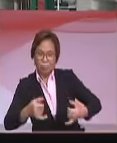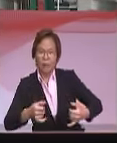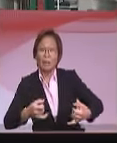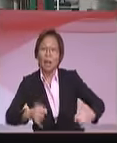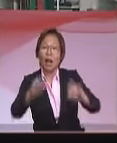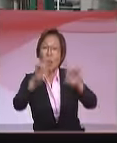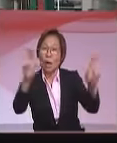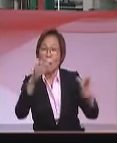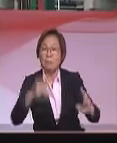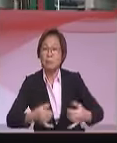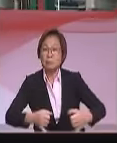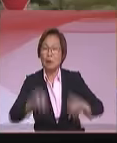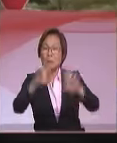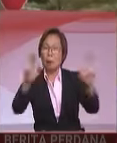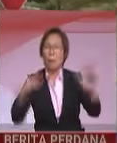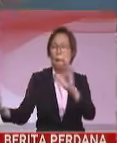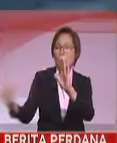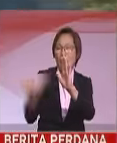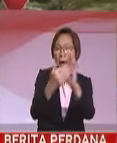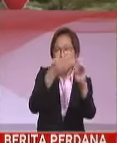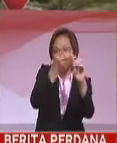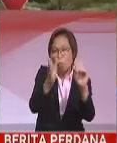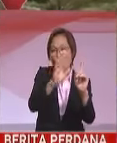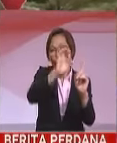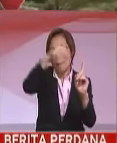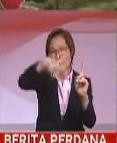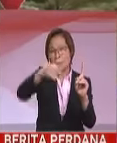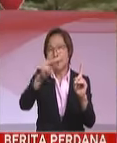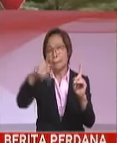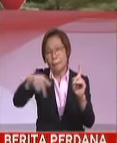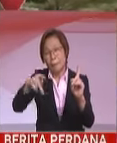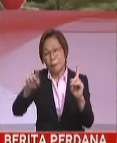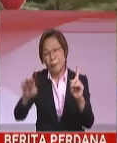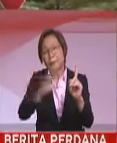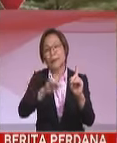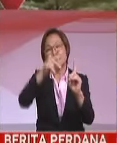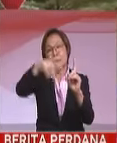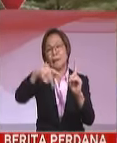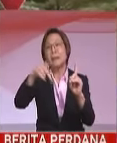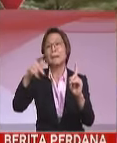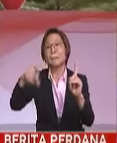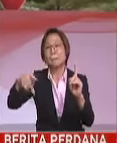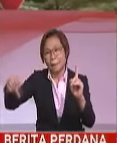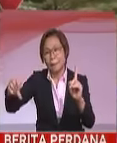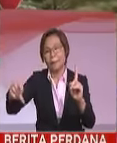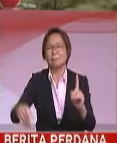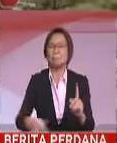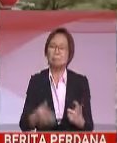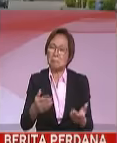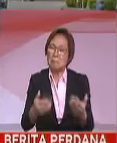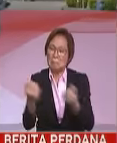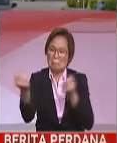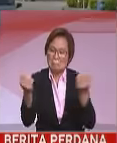kemungkinan pelanggaran SOP PKPB dan PKPP oleh para pengguna lebuh raya.